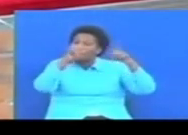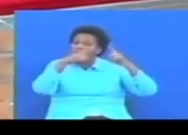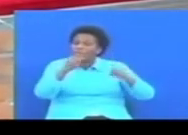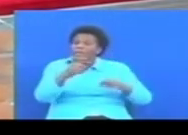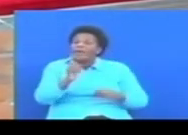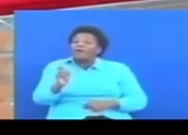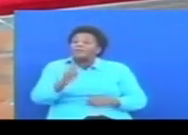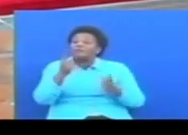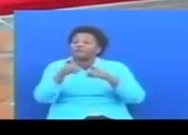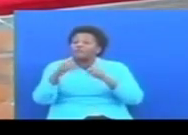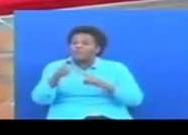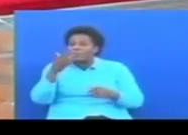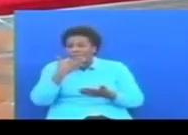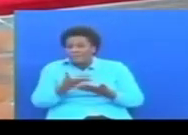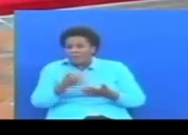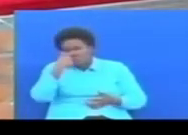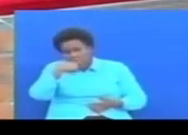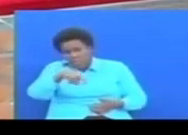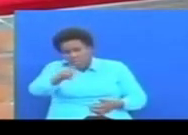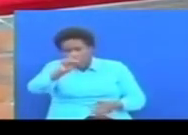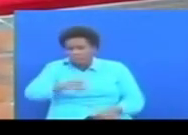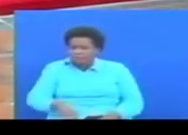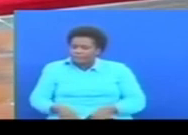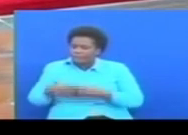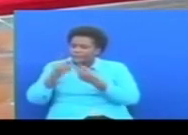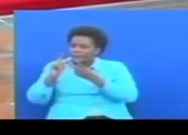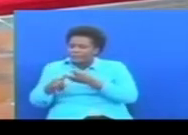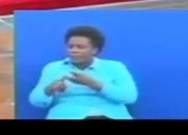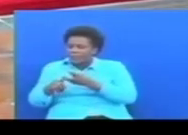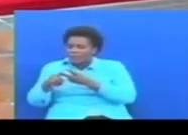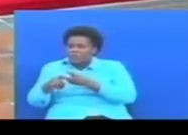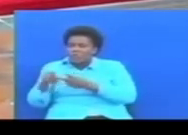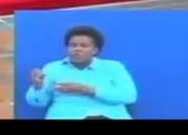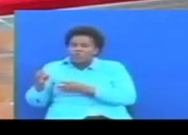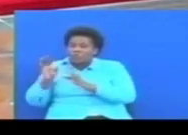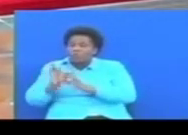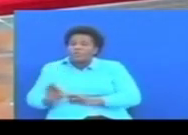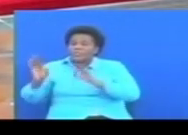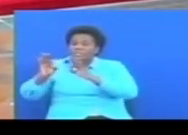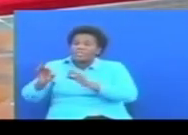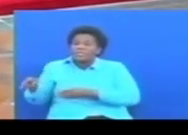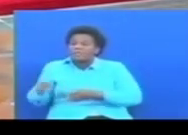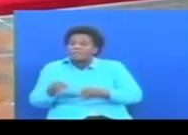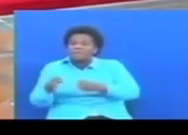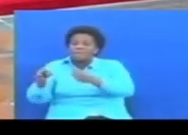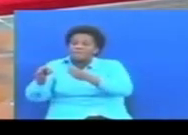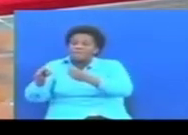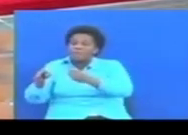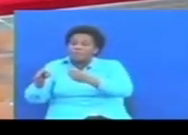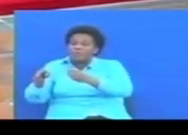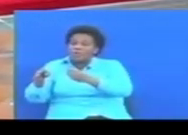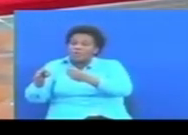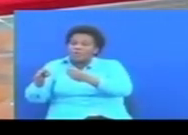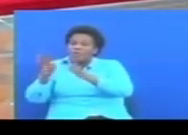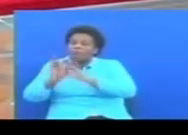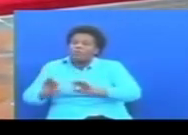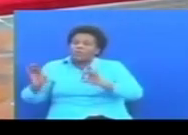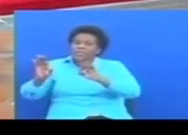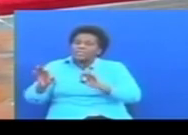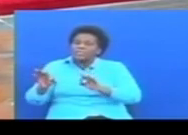tembo, uboreshaji wa mfumo wa kiikolojia ikiwemo hifadhi ya hewa ya ukaa. Aidha,